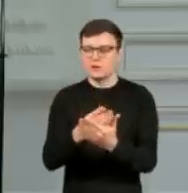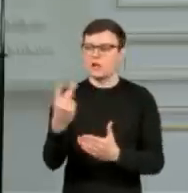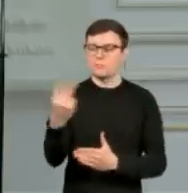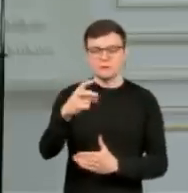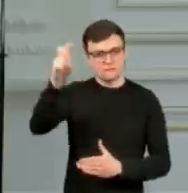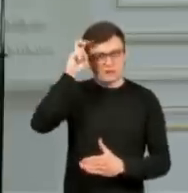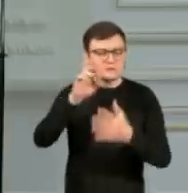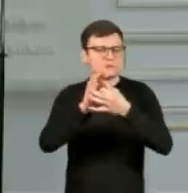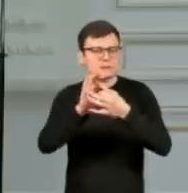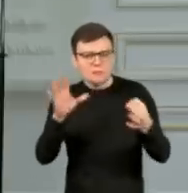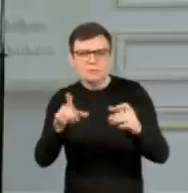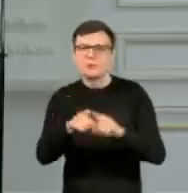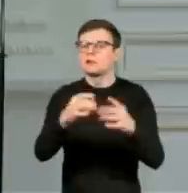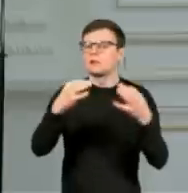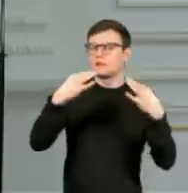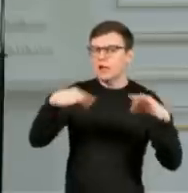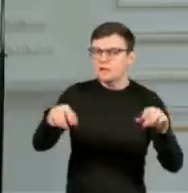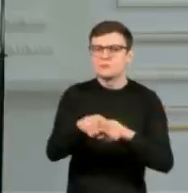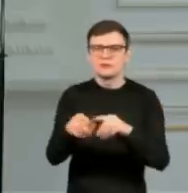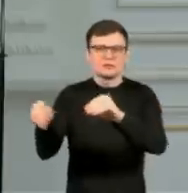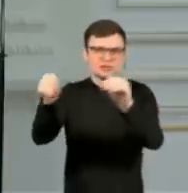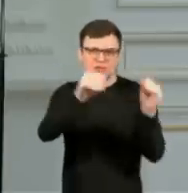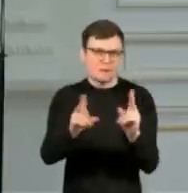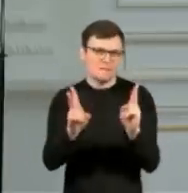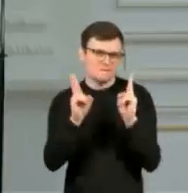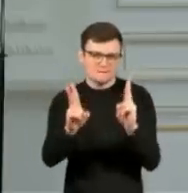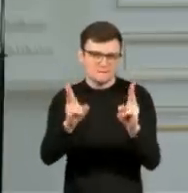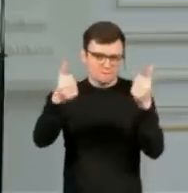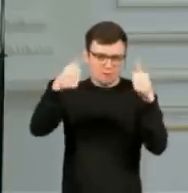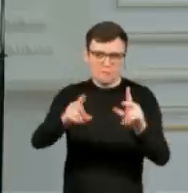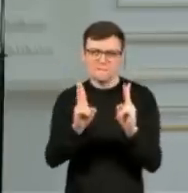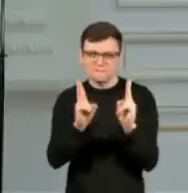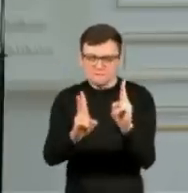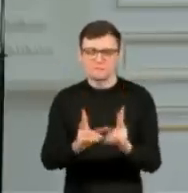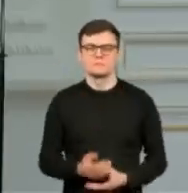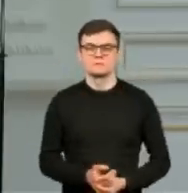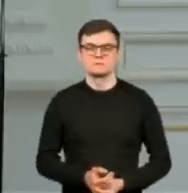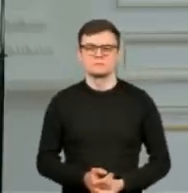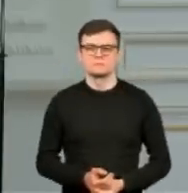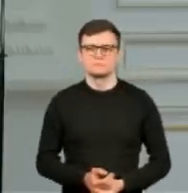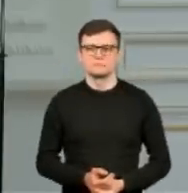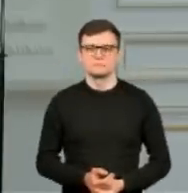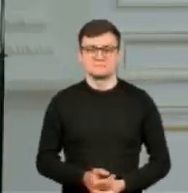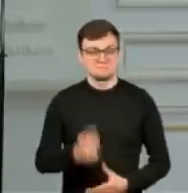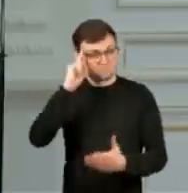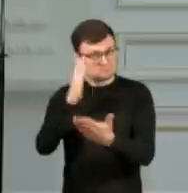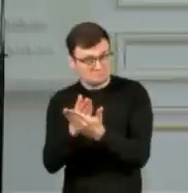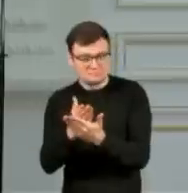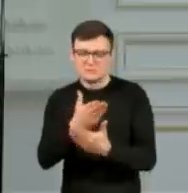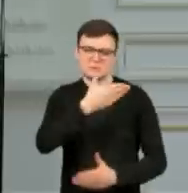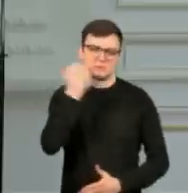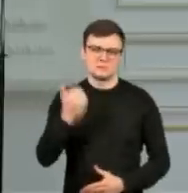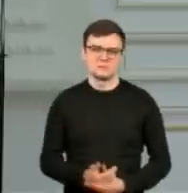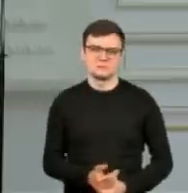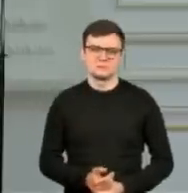nepriklausomybė, suverenitetas ir teritorinis vientisumas negali būti laikomi savaime suprantamais